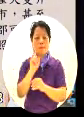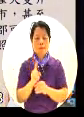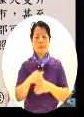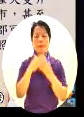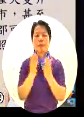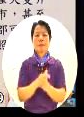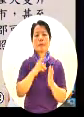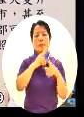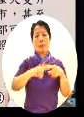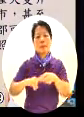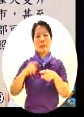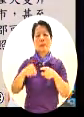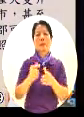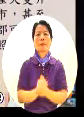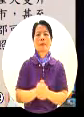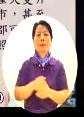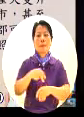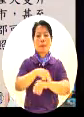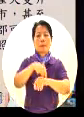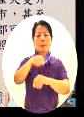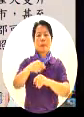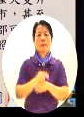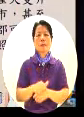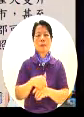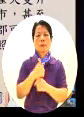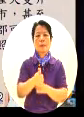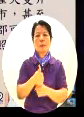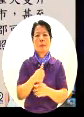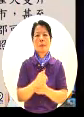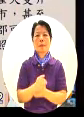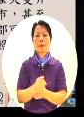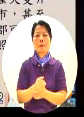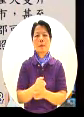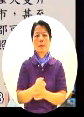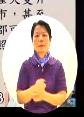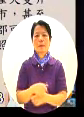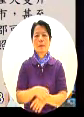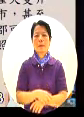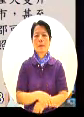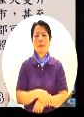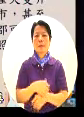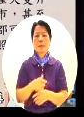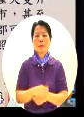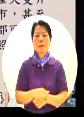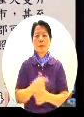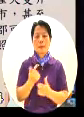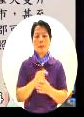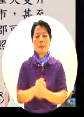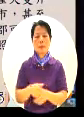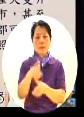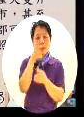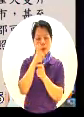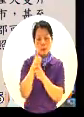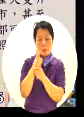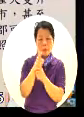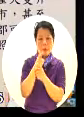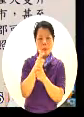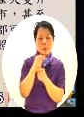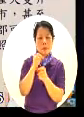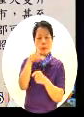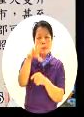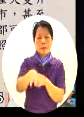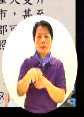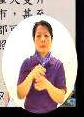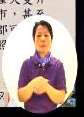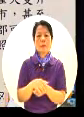于可有规划最佳界位，这是错了吧？最佳哈照相的那个区域了哈，